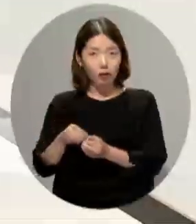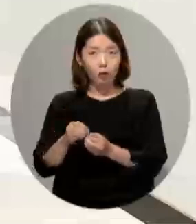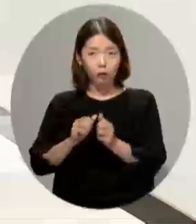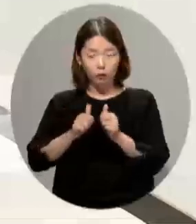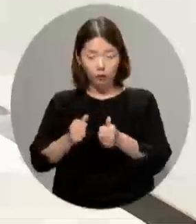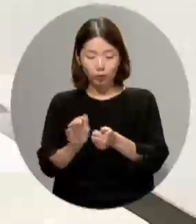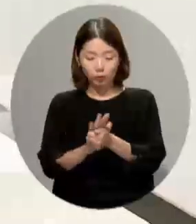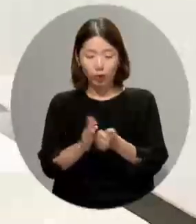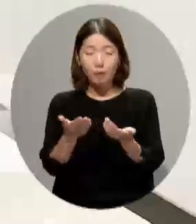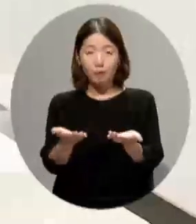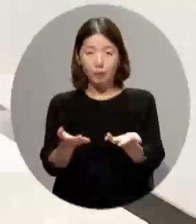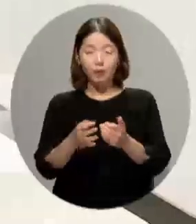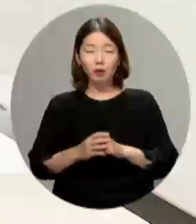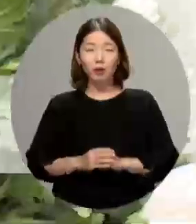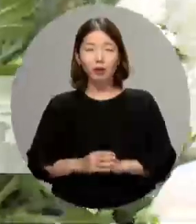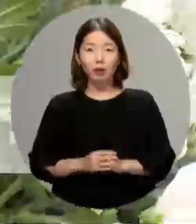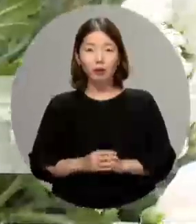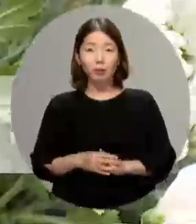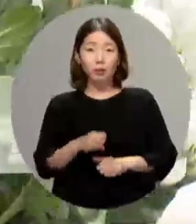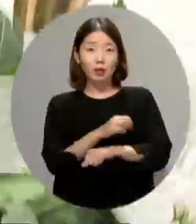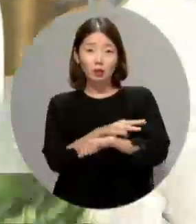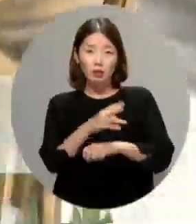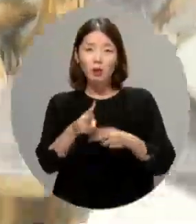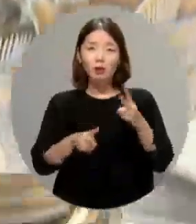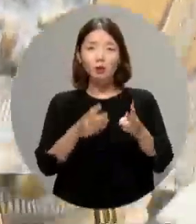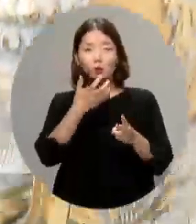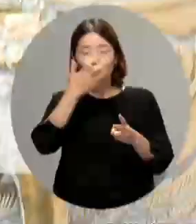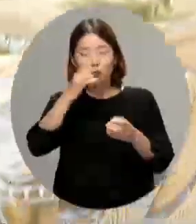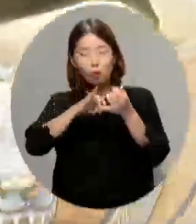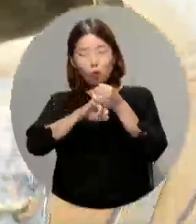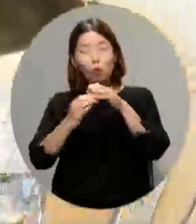추모의 뜻을 밝혔습니다. 또 새만금 사업의 꿈을